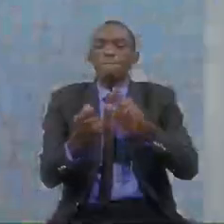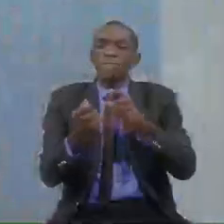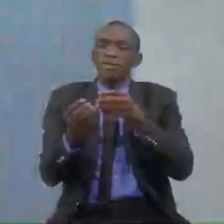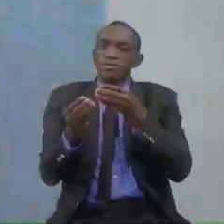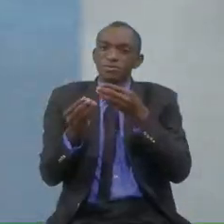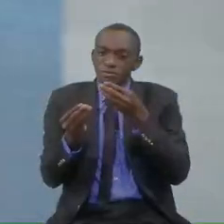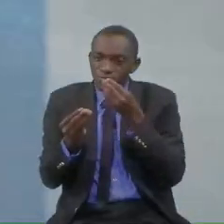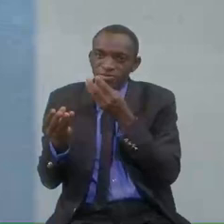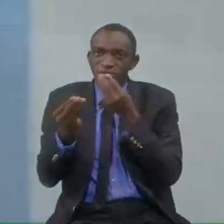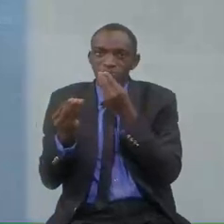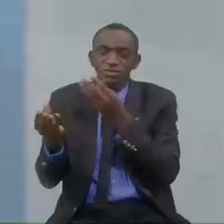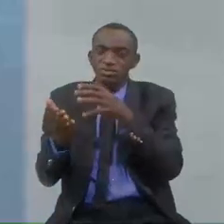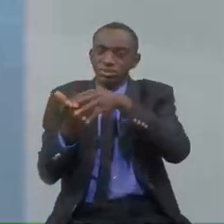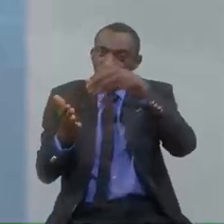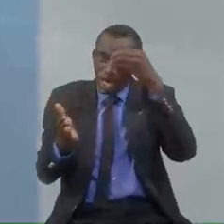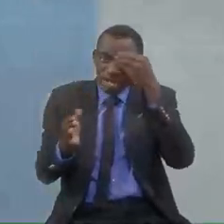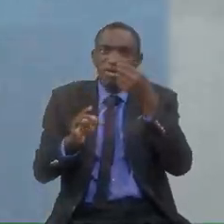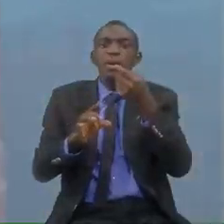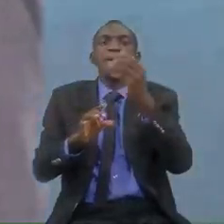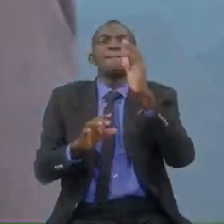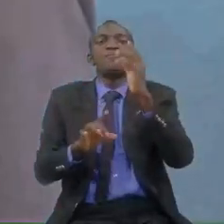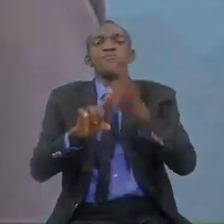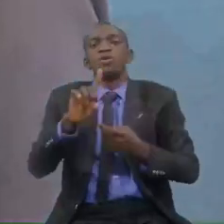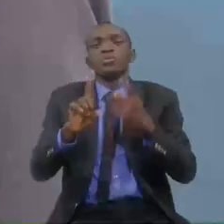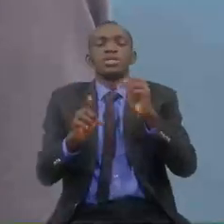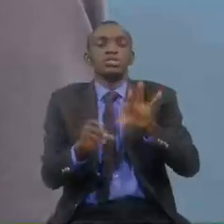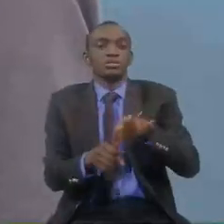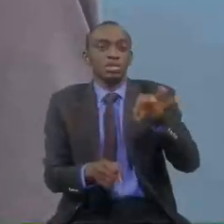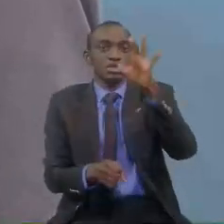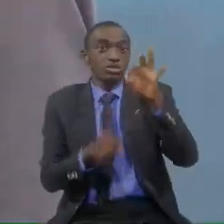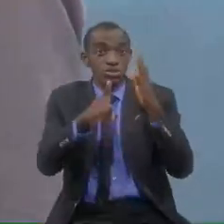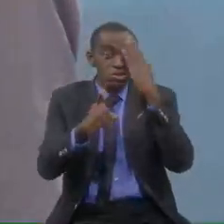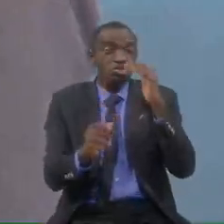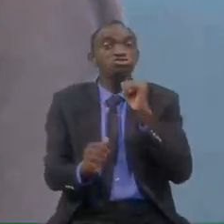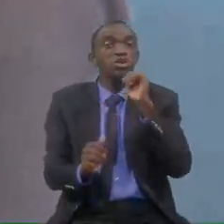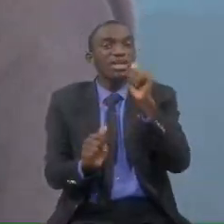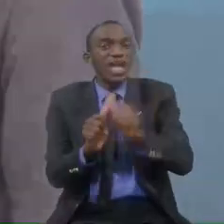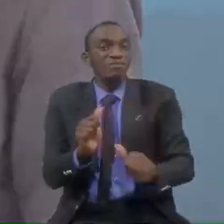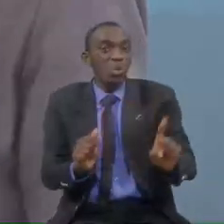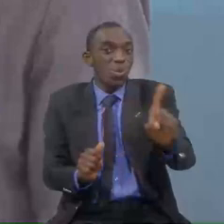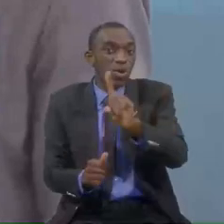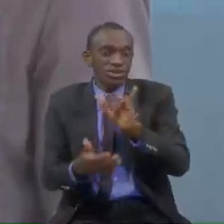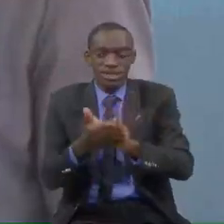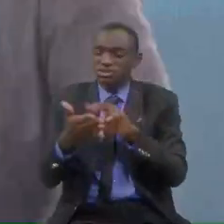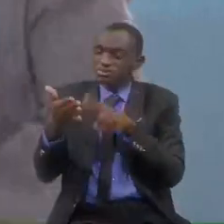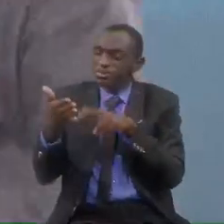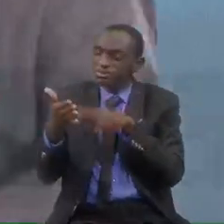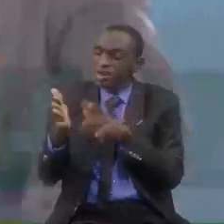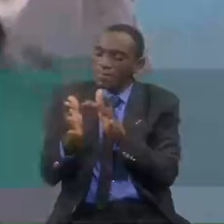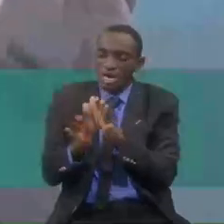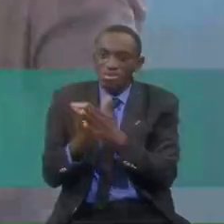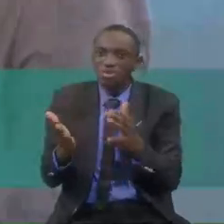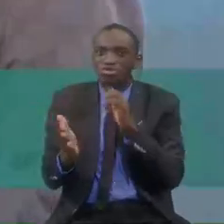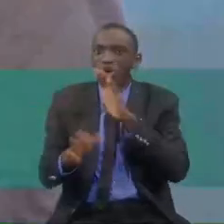d'être nourris par l'Esprit. Ouais, ce n'est pas tout le monde qui lit les Écritures qui en